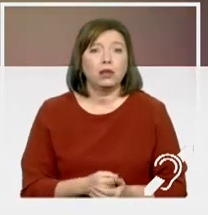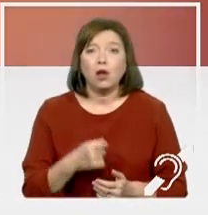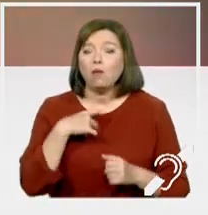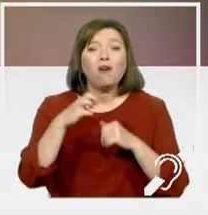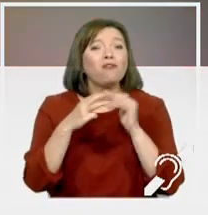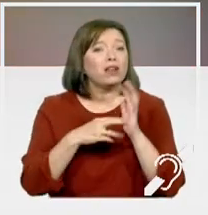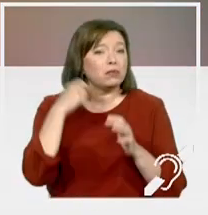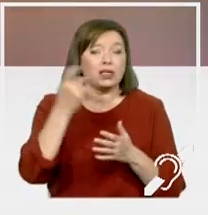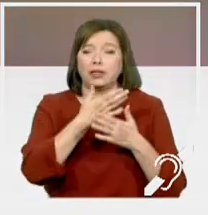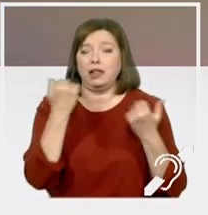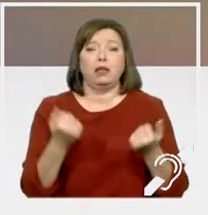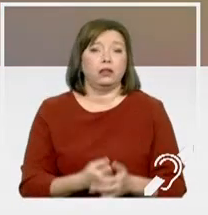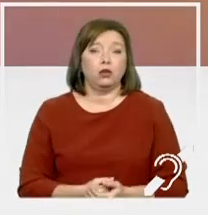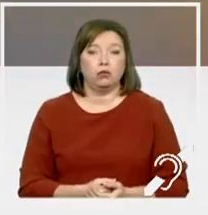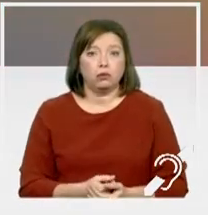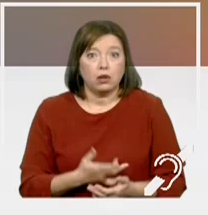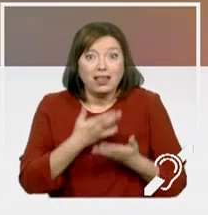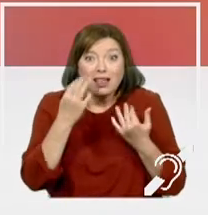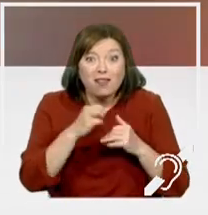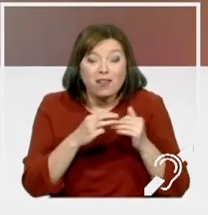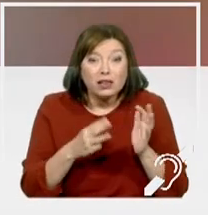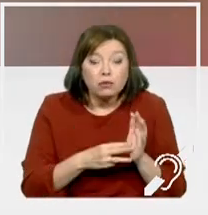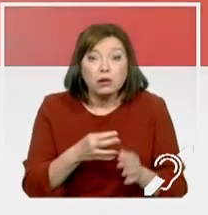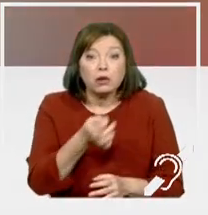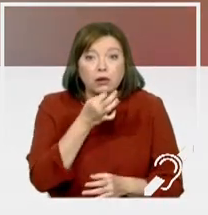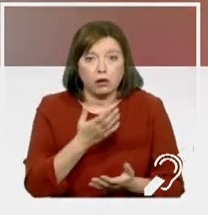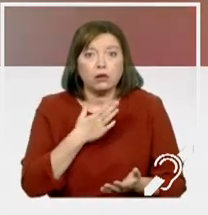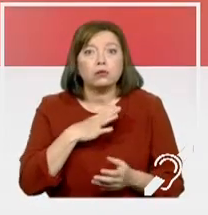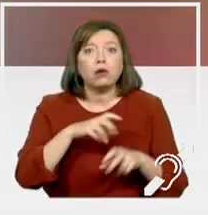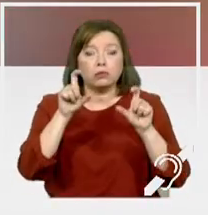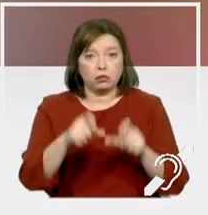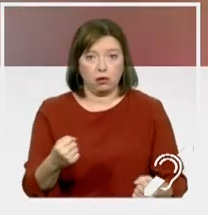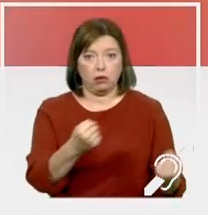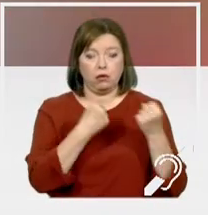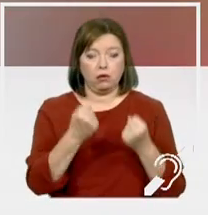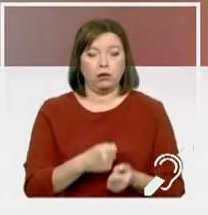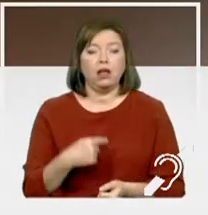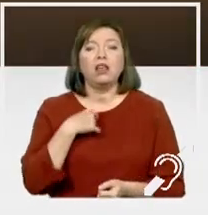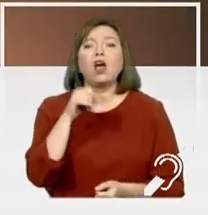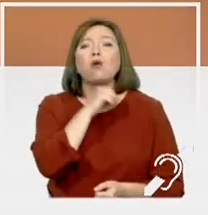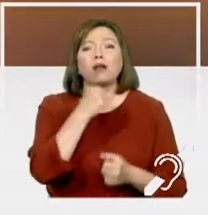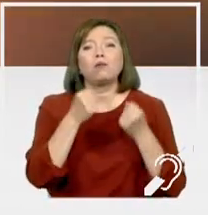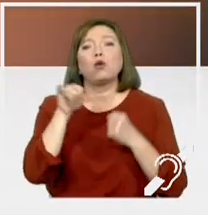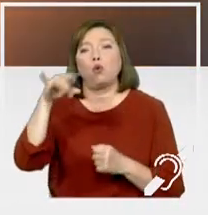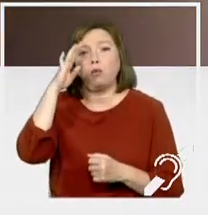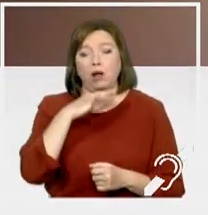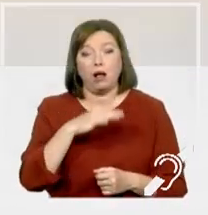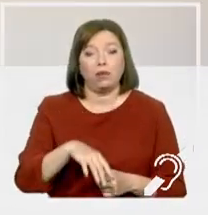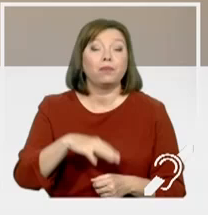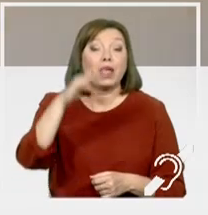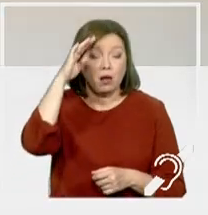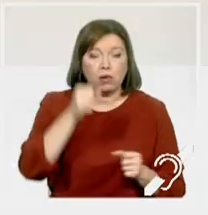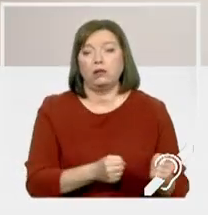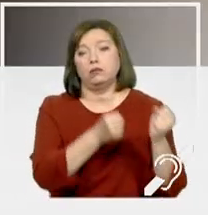aveți 18 ani nu ce v a făcut la vol dacă n am găsit în că eu am furat mașina ta Băiatul a fost dus la